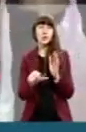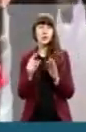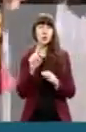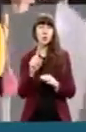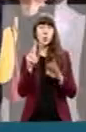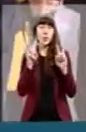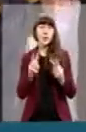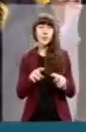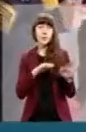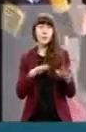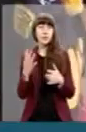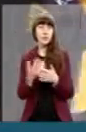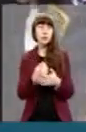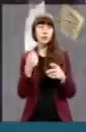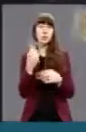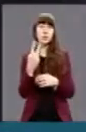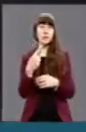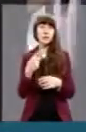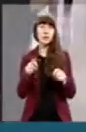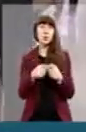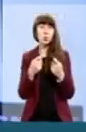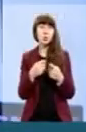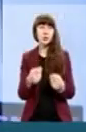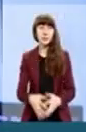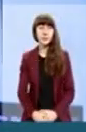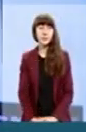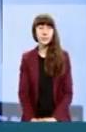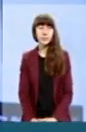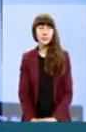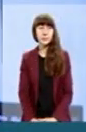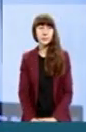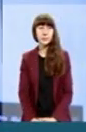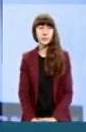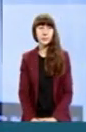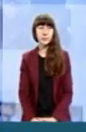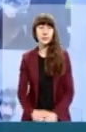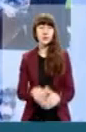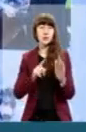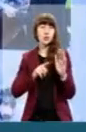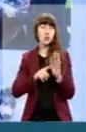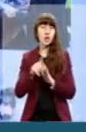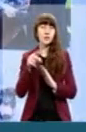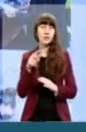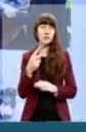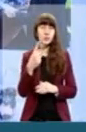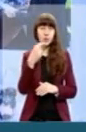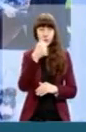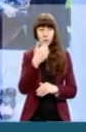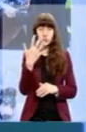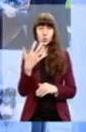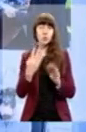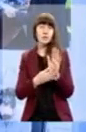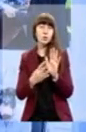выявлено 122 нарушения карантинных мер. С начала 2021 года мониторинг группами проведено 598